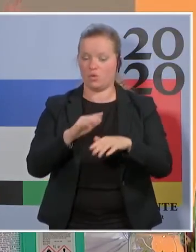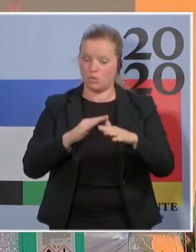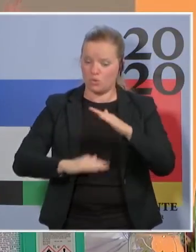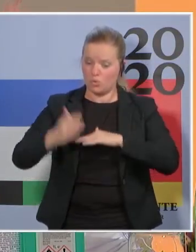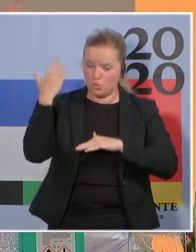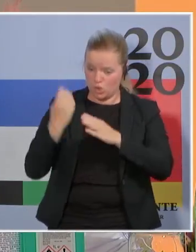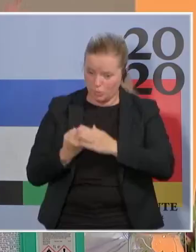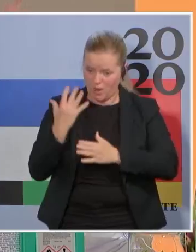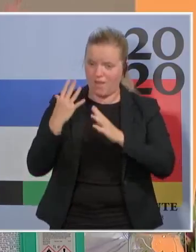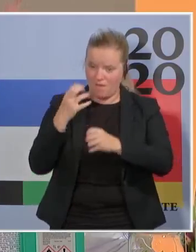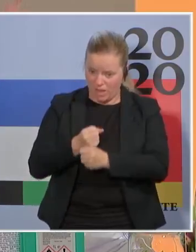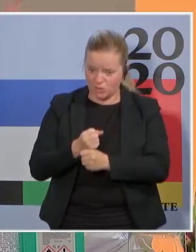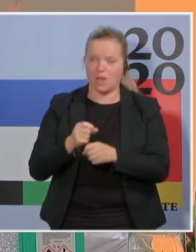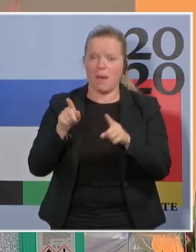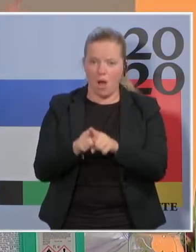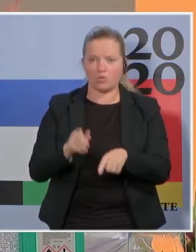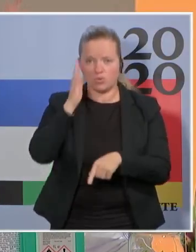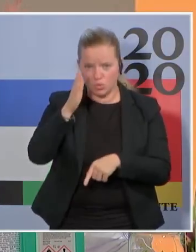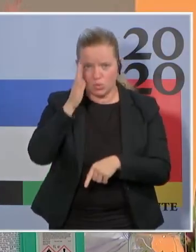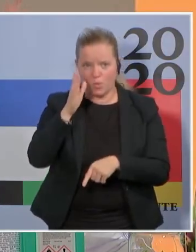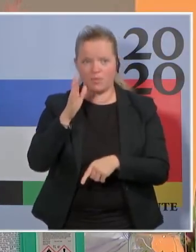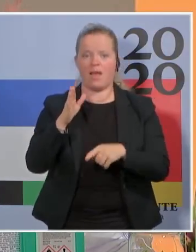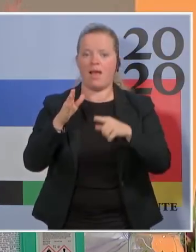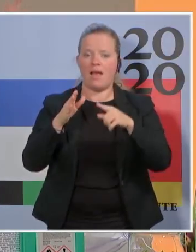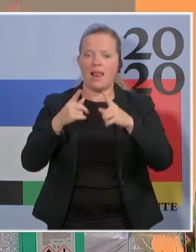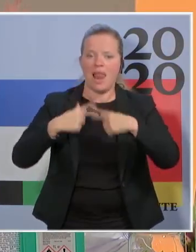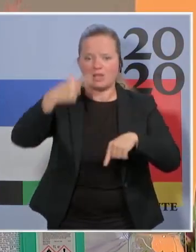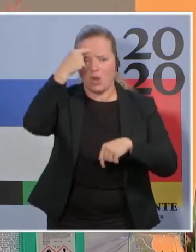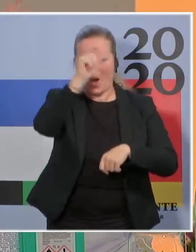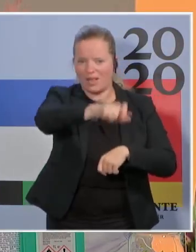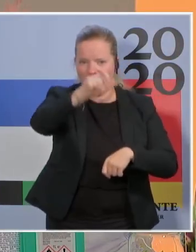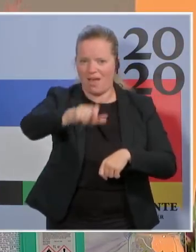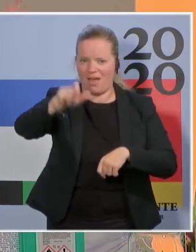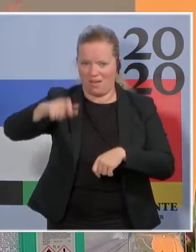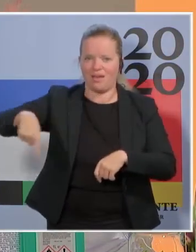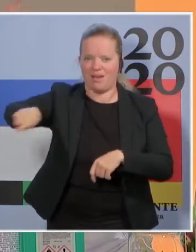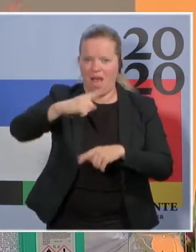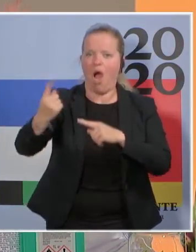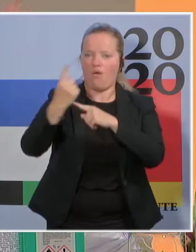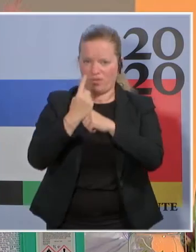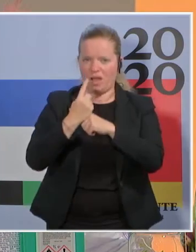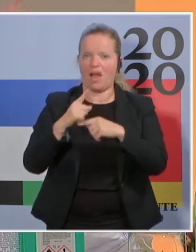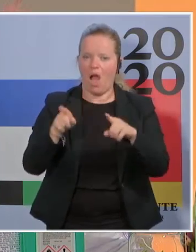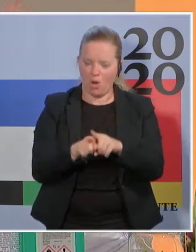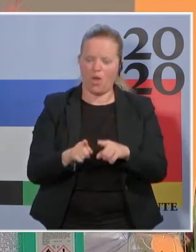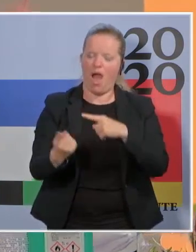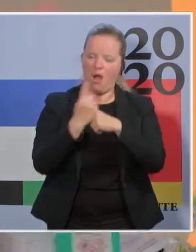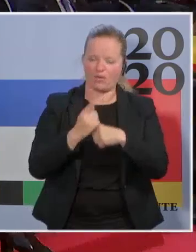das ist der Auftrag, den wir von unseren Landsleuten mitnehmen. Das ist der Auftrag auch für unsere Zukunft.